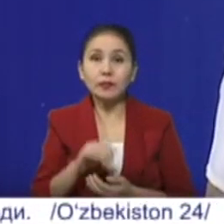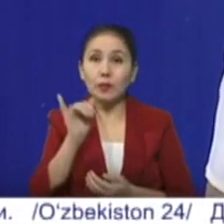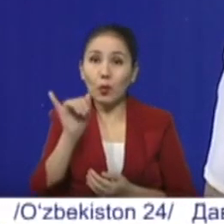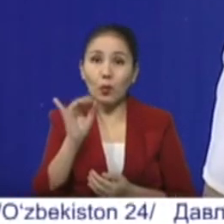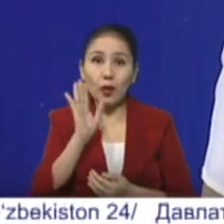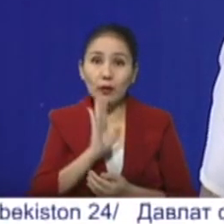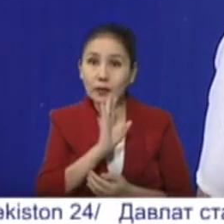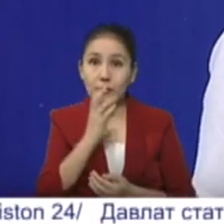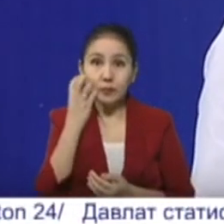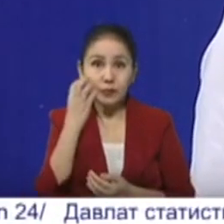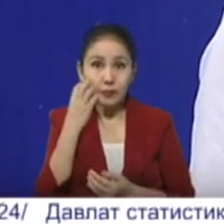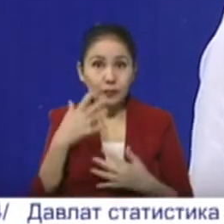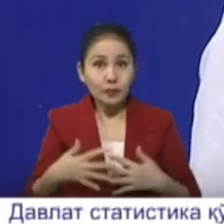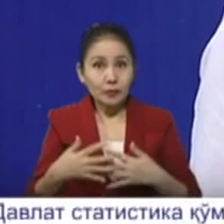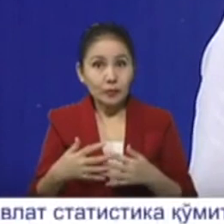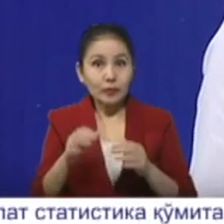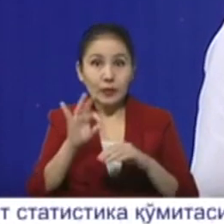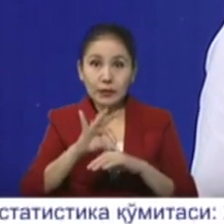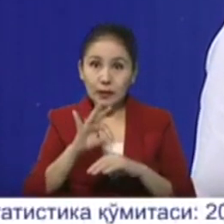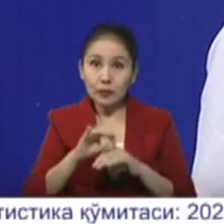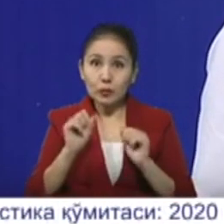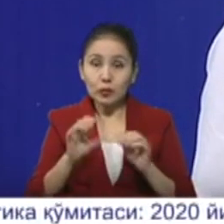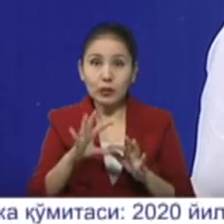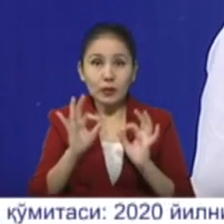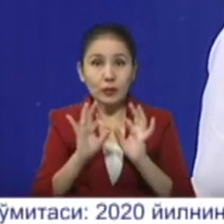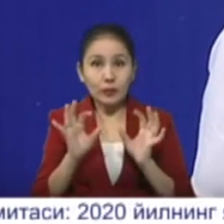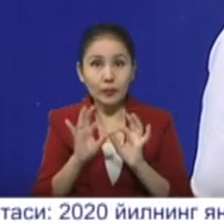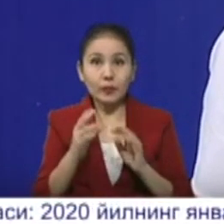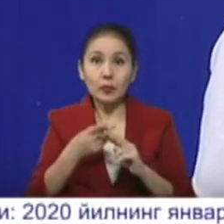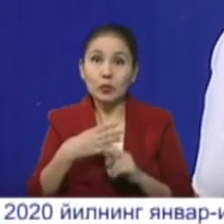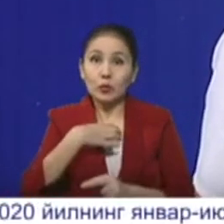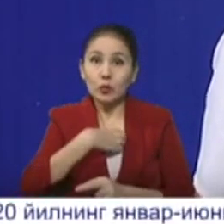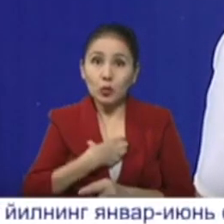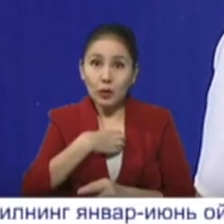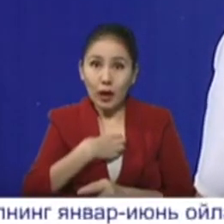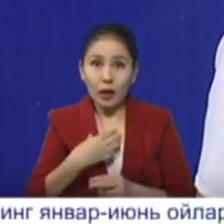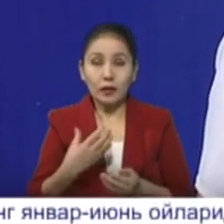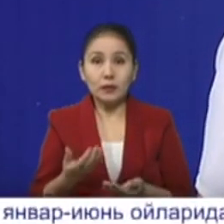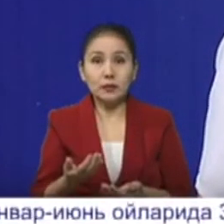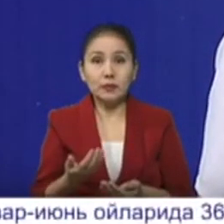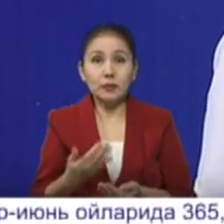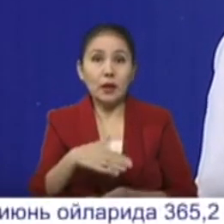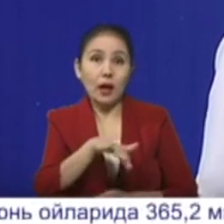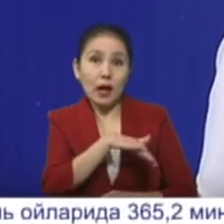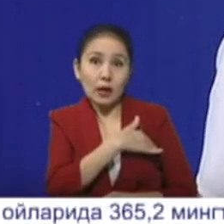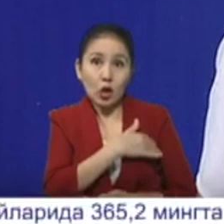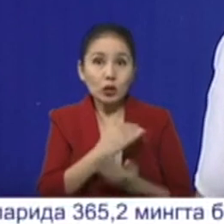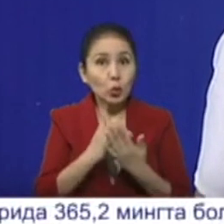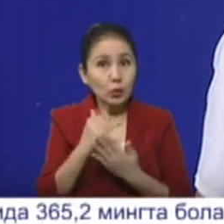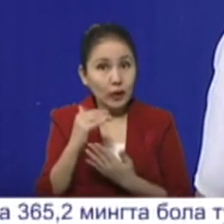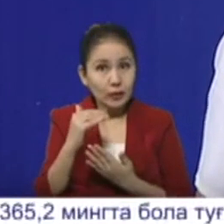kasallik agar alomatlari yuziga keladigan bo'lsa, biz aytibdik, ya'ni shu yo'tal, quruq yo'tal, asosan haroratni